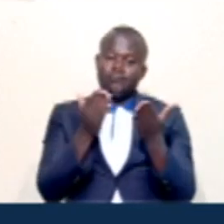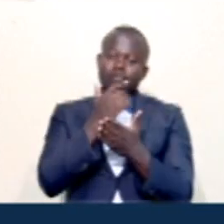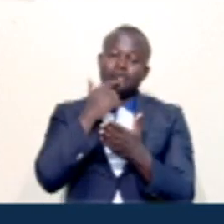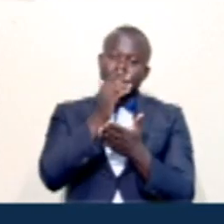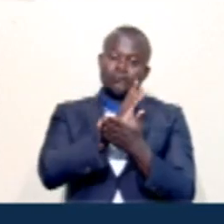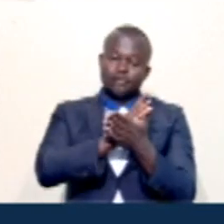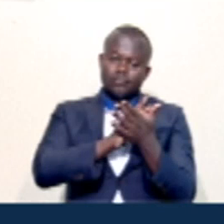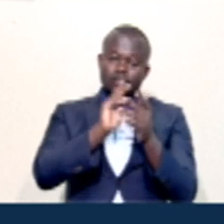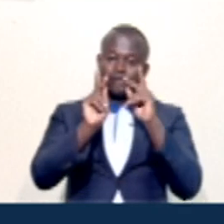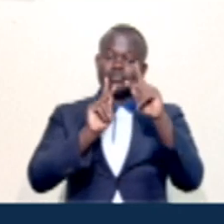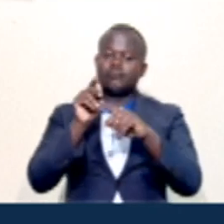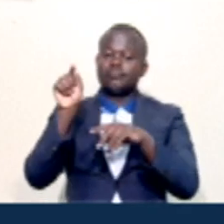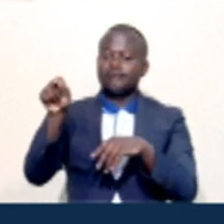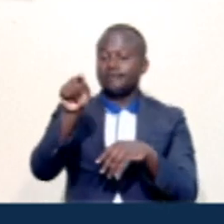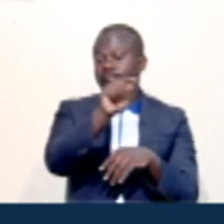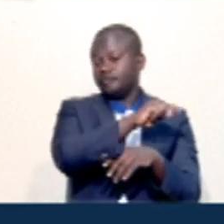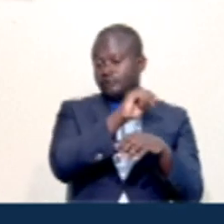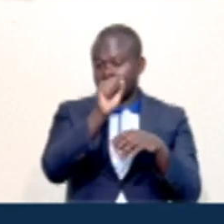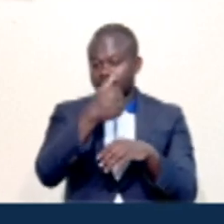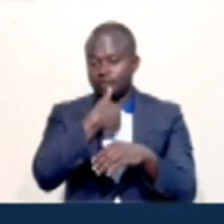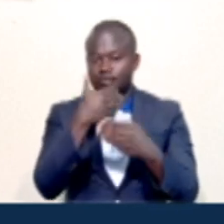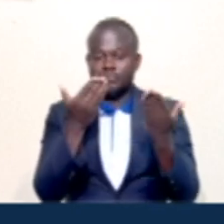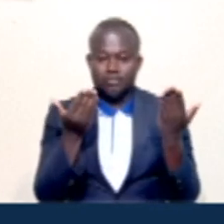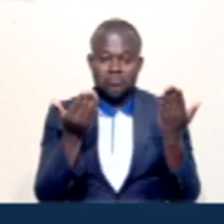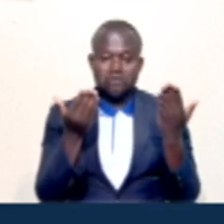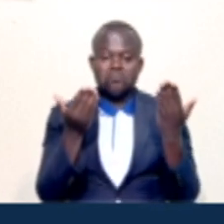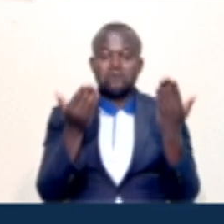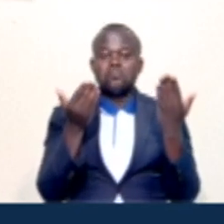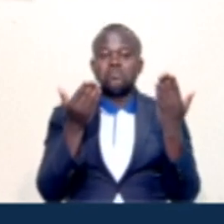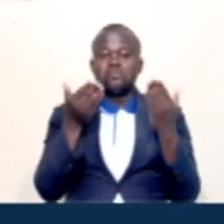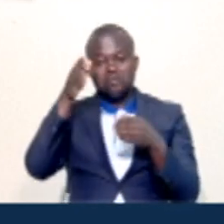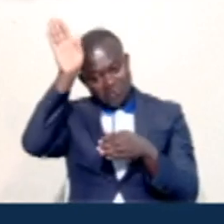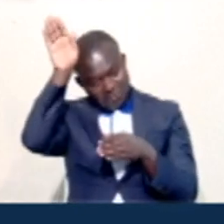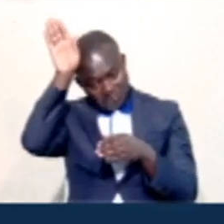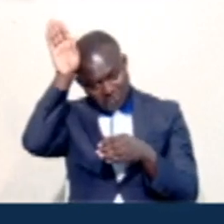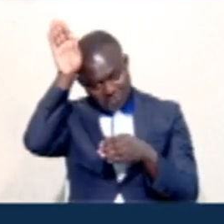abantu bashobora kuba wenda bafite nk'amatungo, urugero nk'imbwa